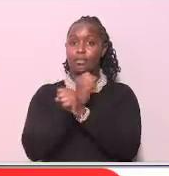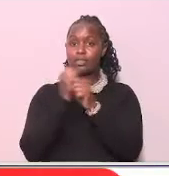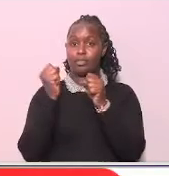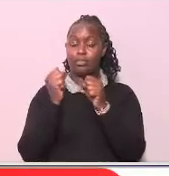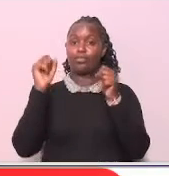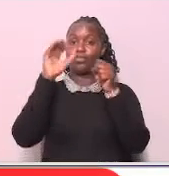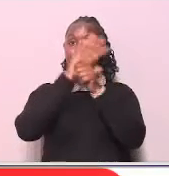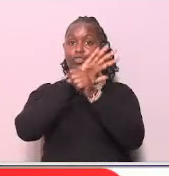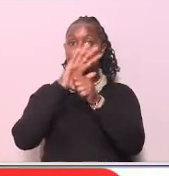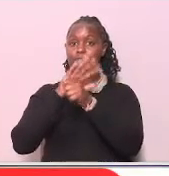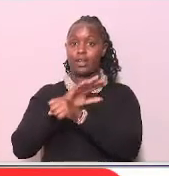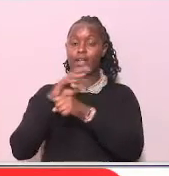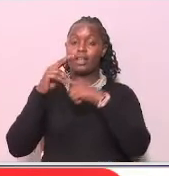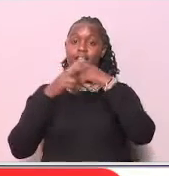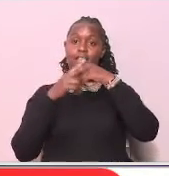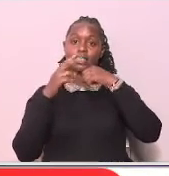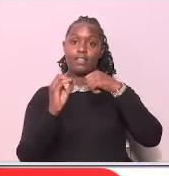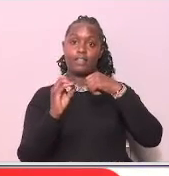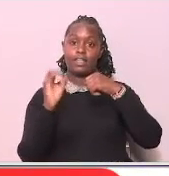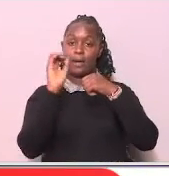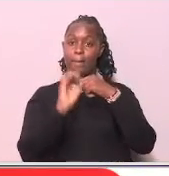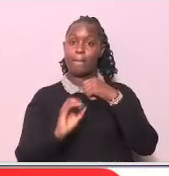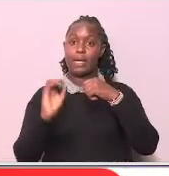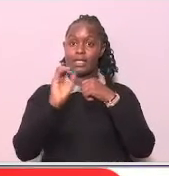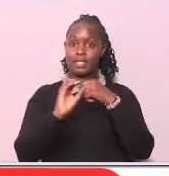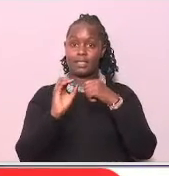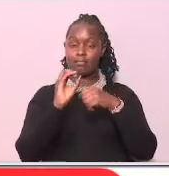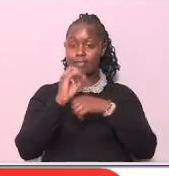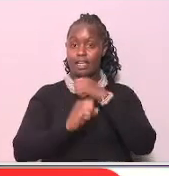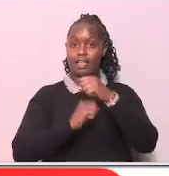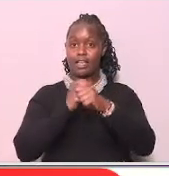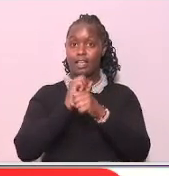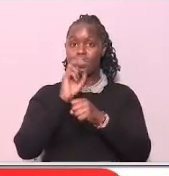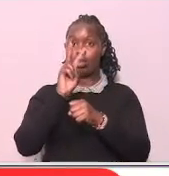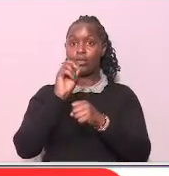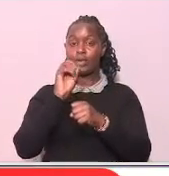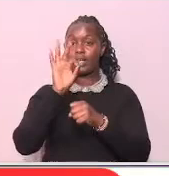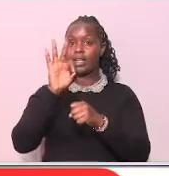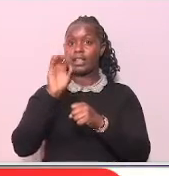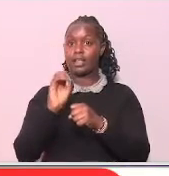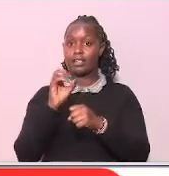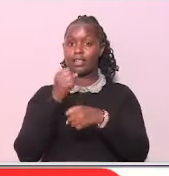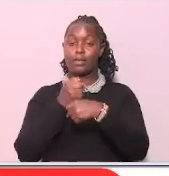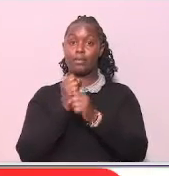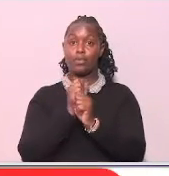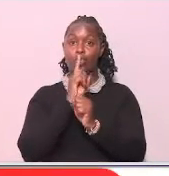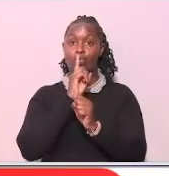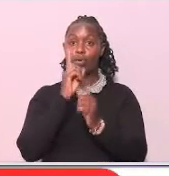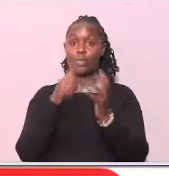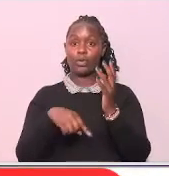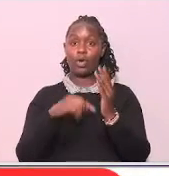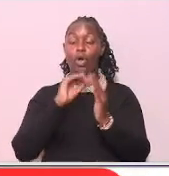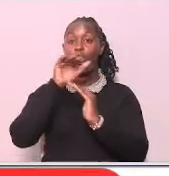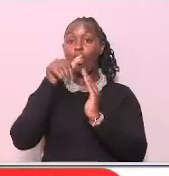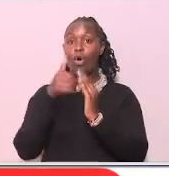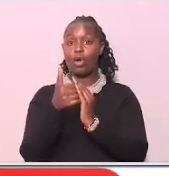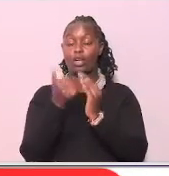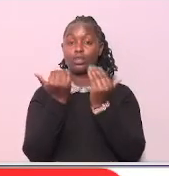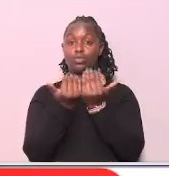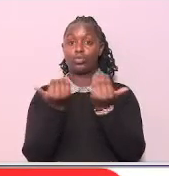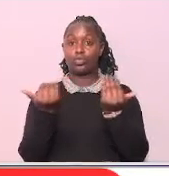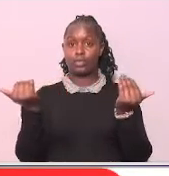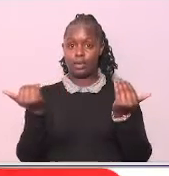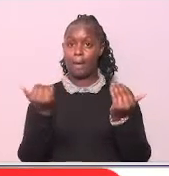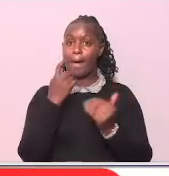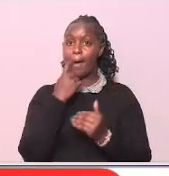ya asilimia 70 mwaka wa 2030 ya kuhakikisha watoto wote wananyonyeshwa kuanzia